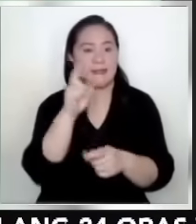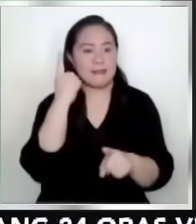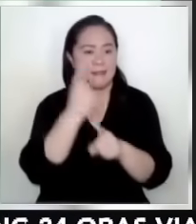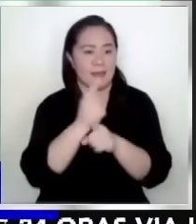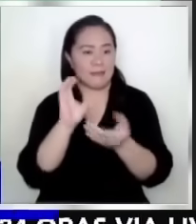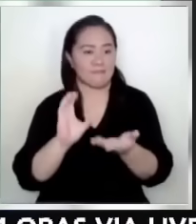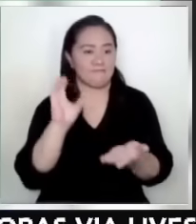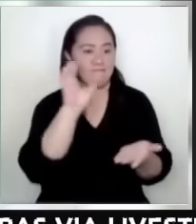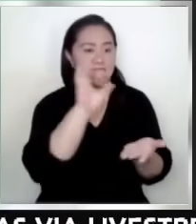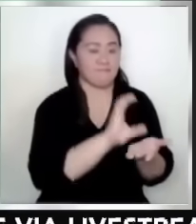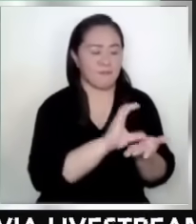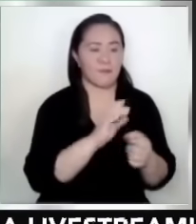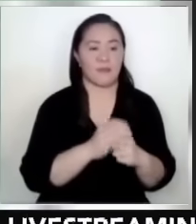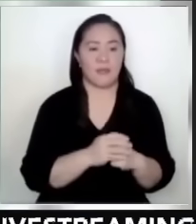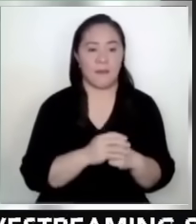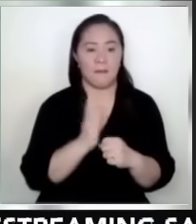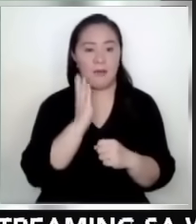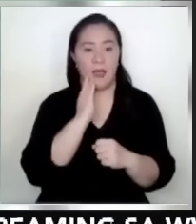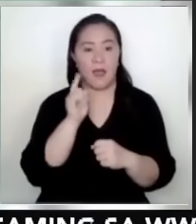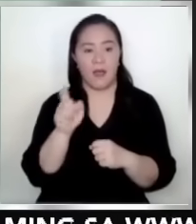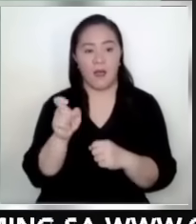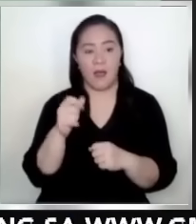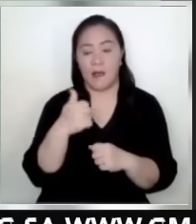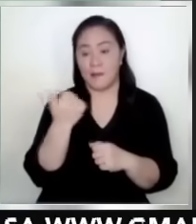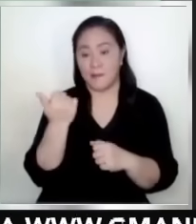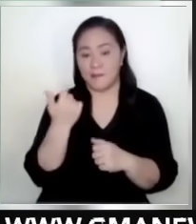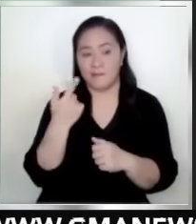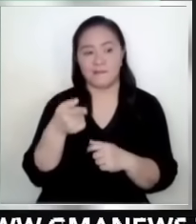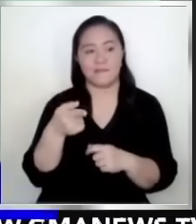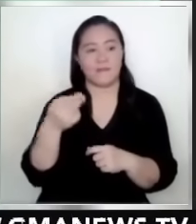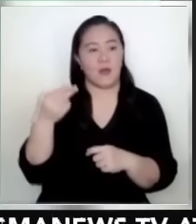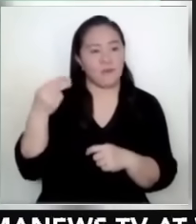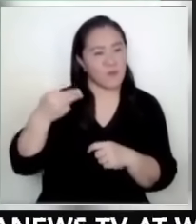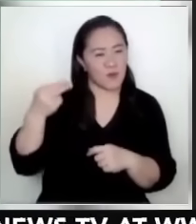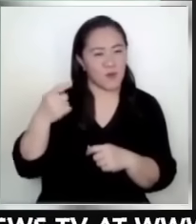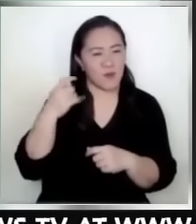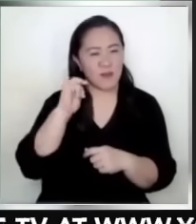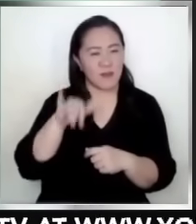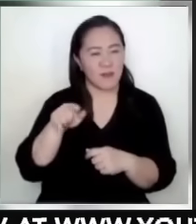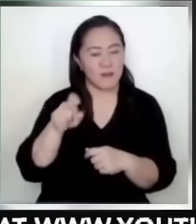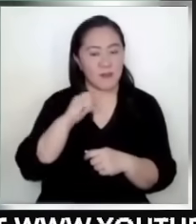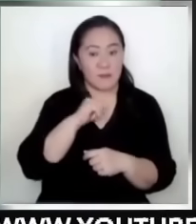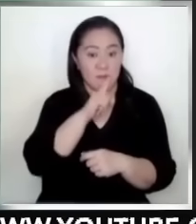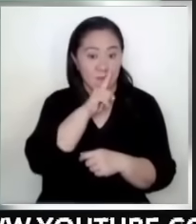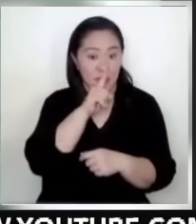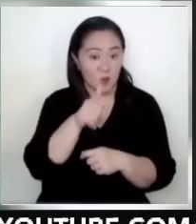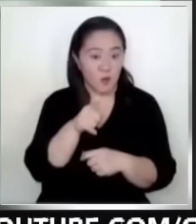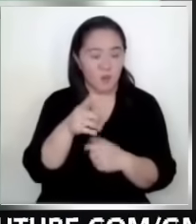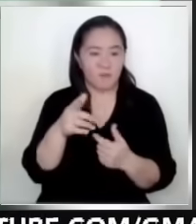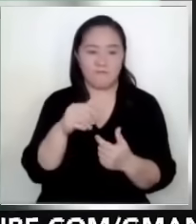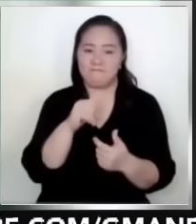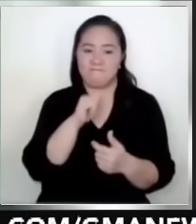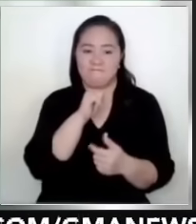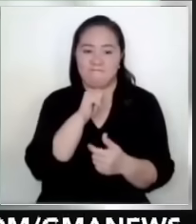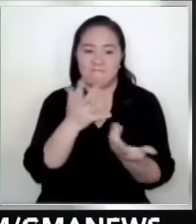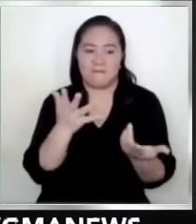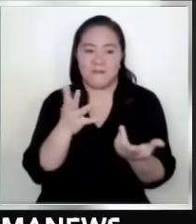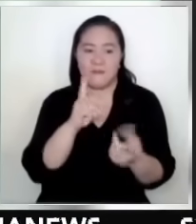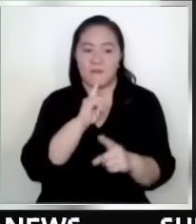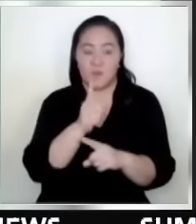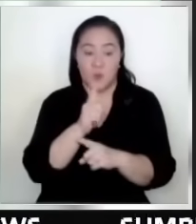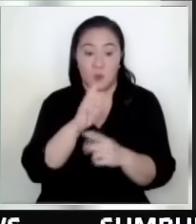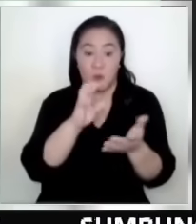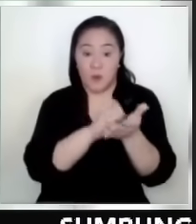Bagamat meron tayong partial victory, hindi pa natin ito nasisiguro, hindi pa tayo sigurado na talagang tatanggalin nga itong